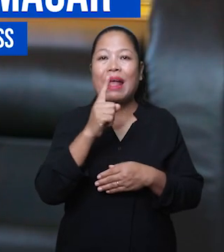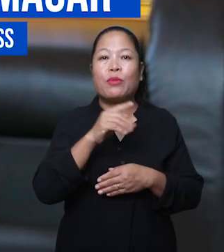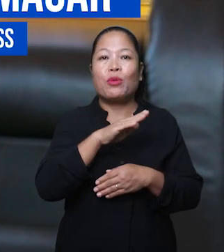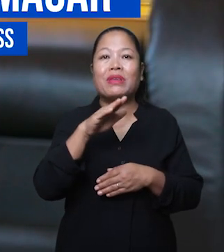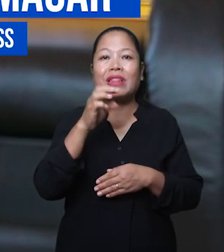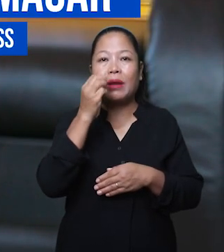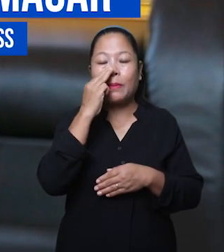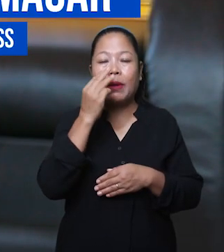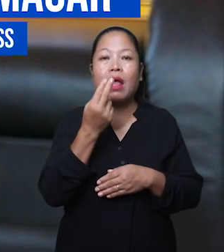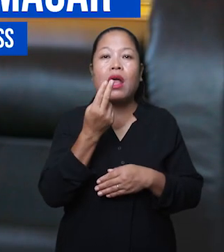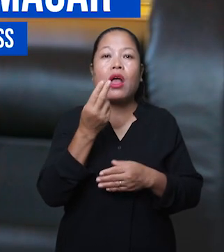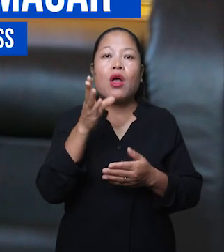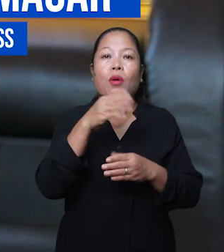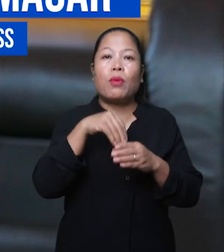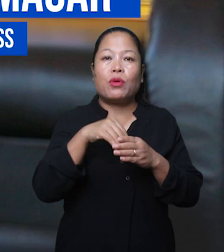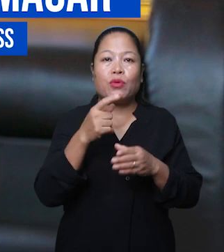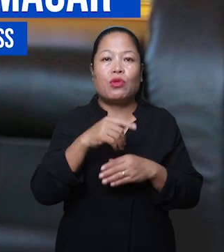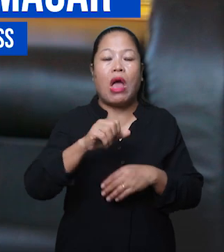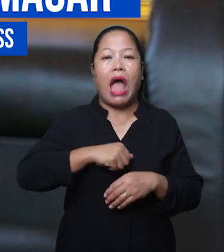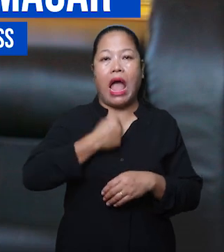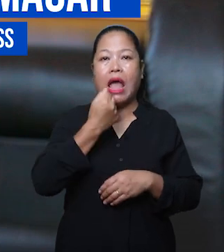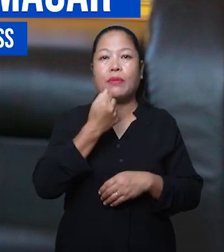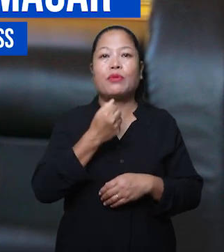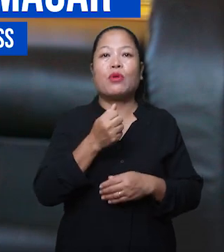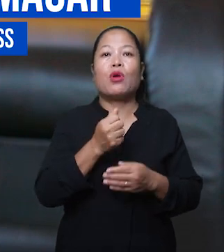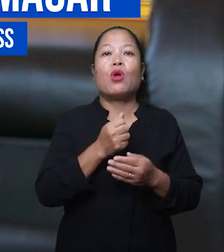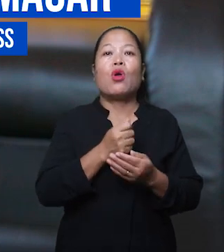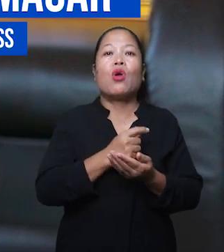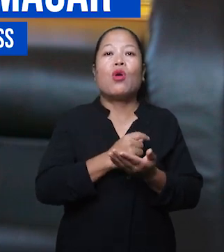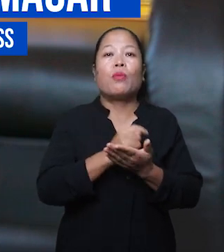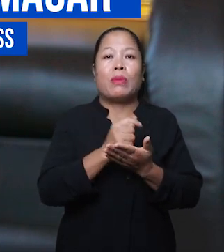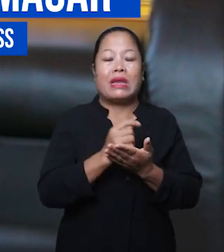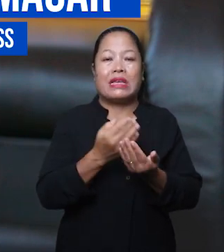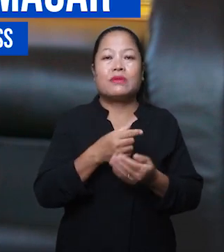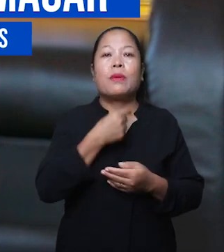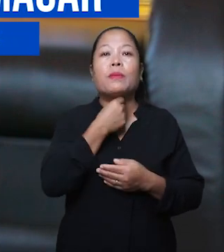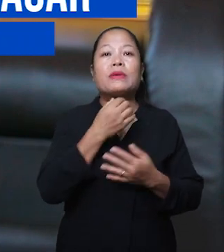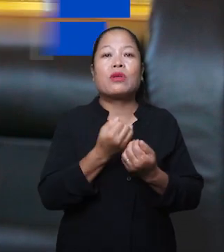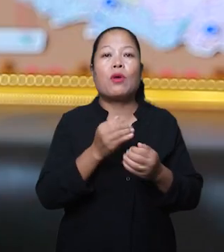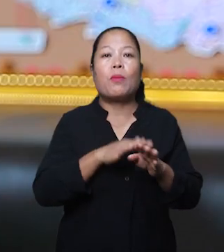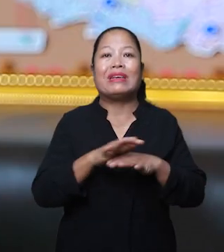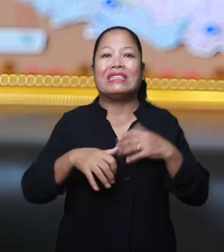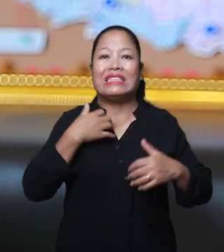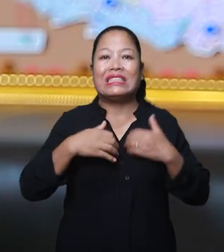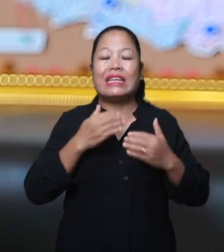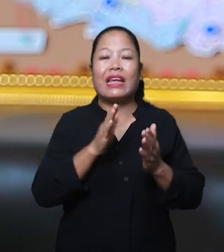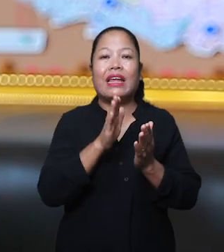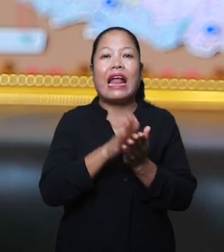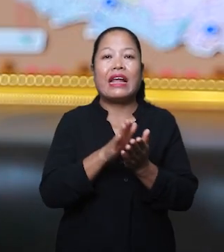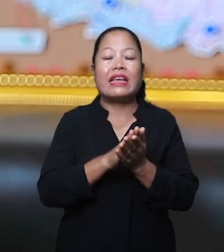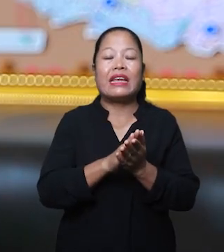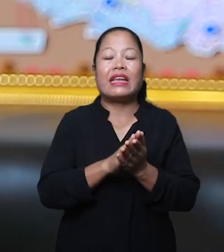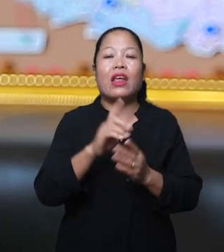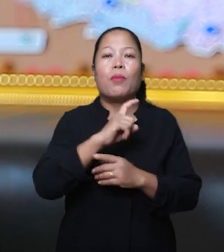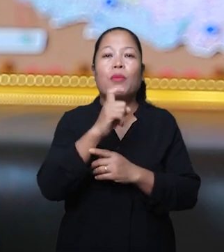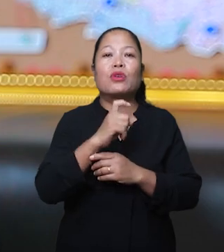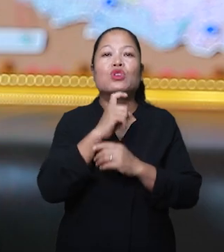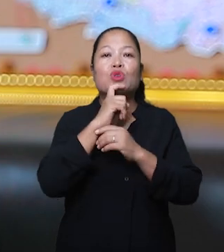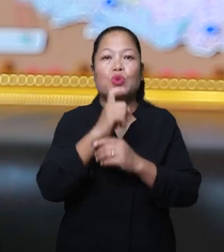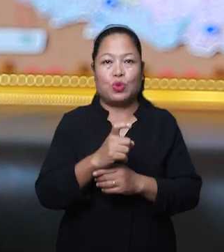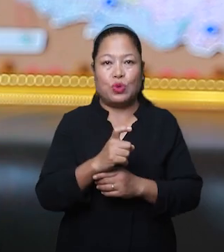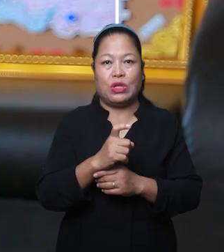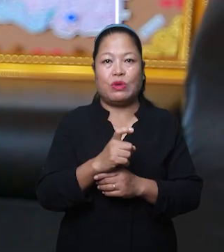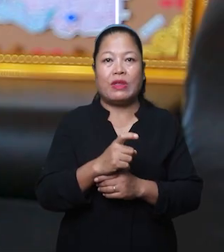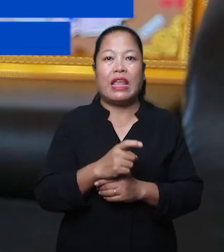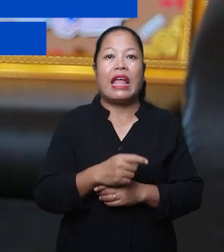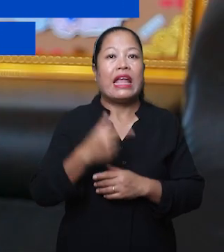एकदमै राम्रो विद्यार्थी मध्येमा पर्नुहुन्थ्यो, जसले चाहिँ आफ्नै मेहनतमा विश्वास गर्ने, बढी जिज्ञासु राख्ने, प्रश्नहरू सोध्ने,